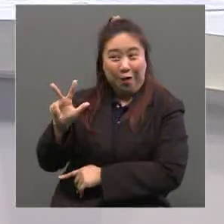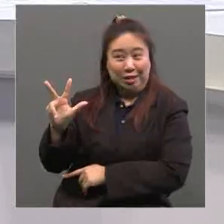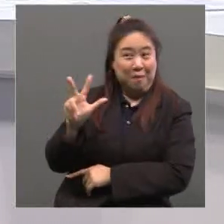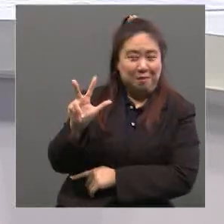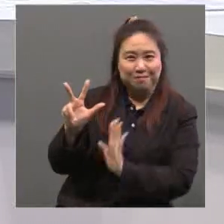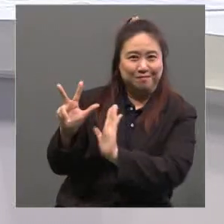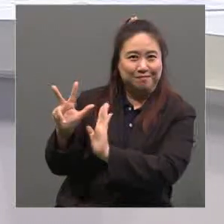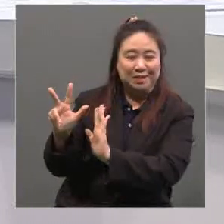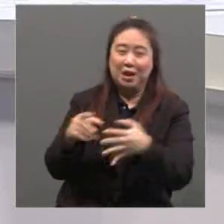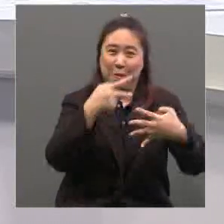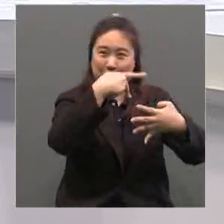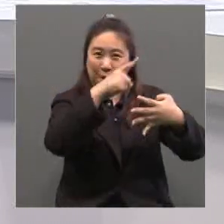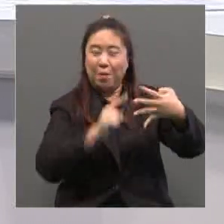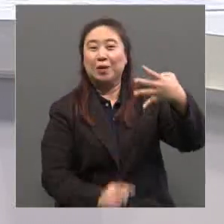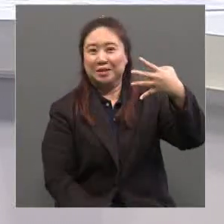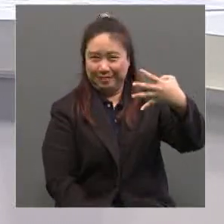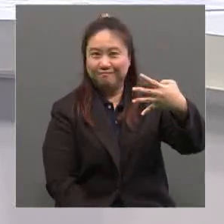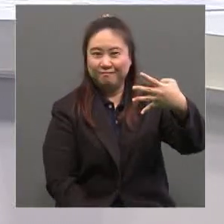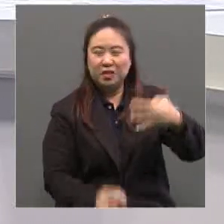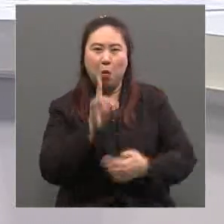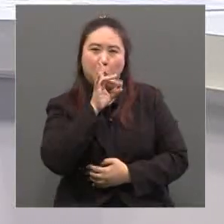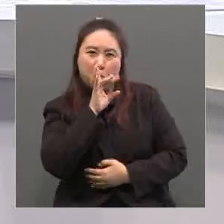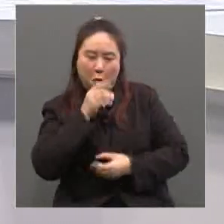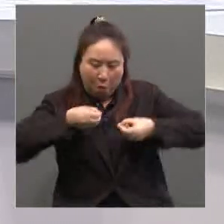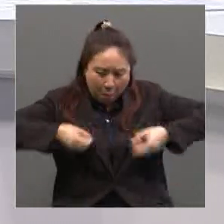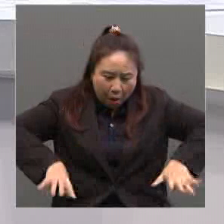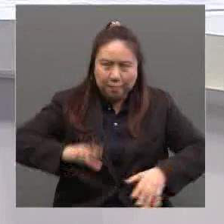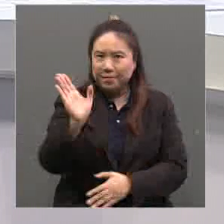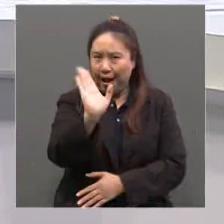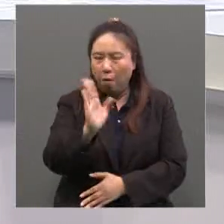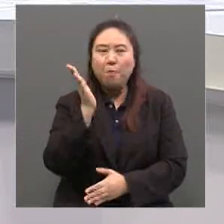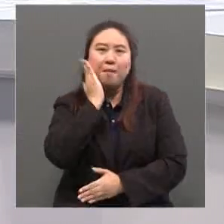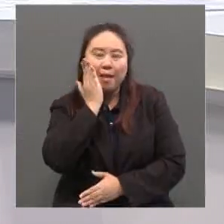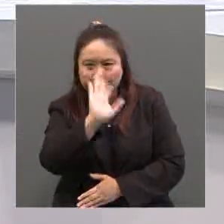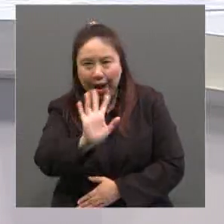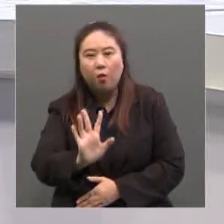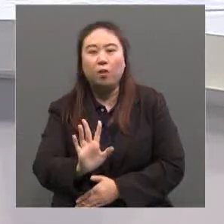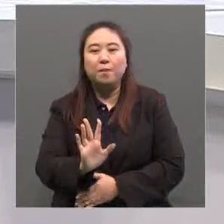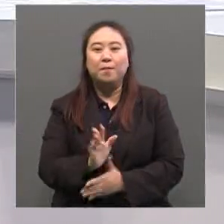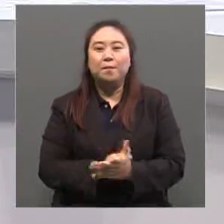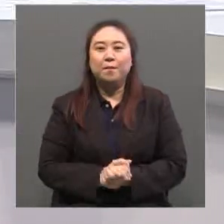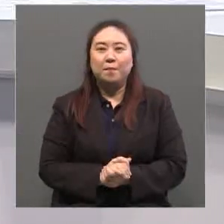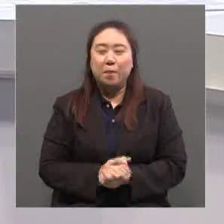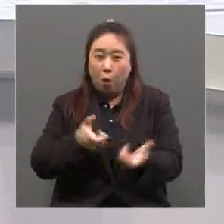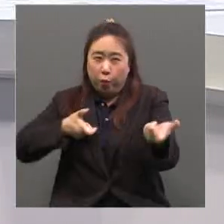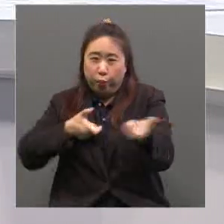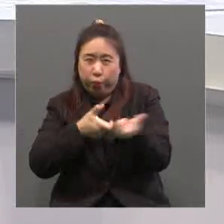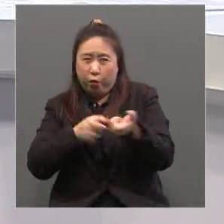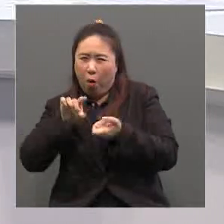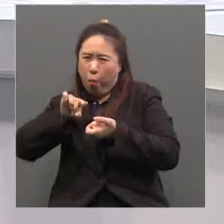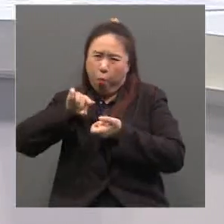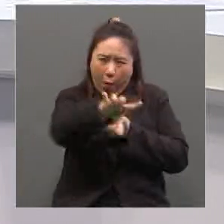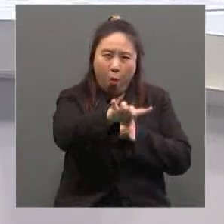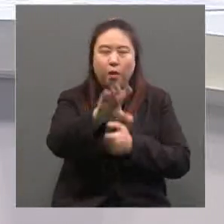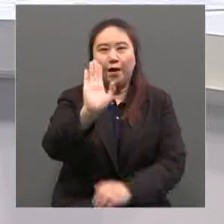ได้เขาห้ามสี่ปอ ใช่สี่ปอไม่โป๊เปลือยไม่แป้งไม่ปืนฉีดน้ำแรงดันสู